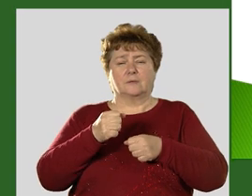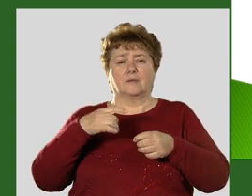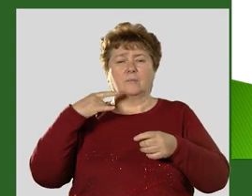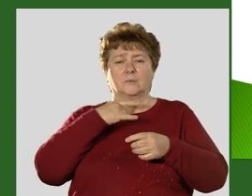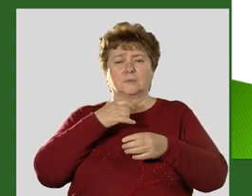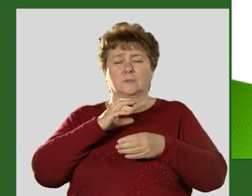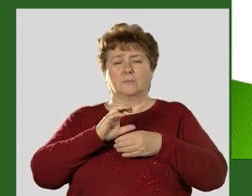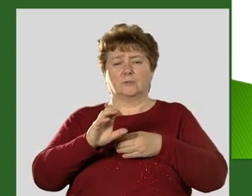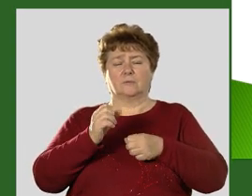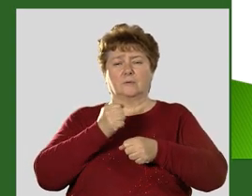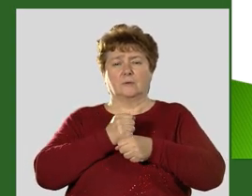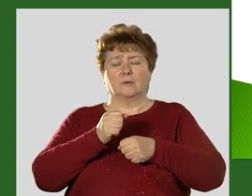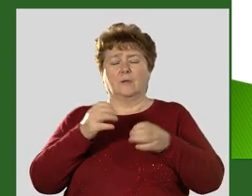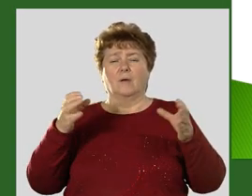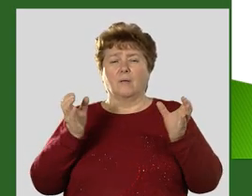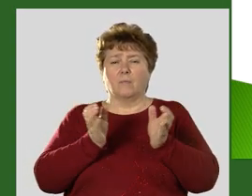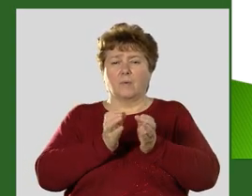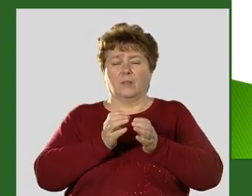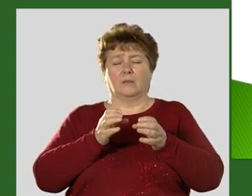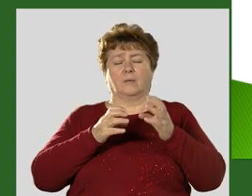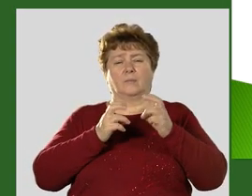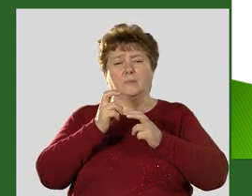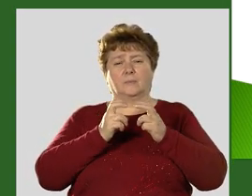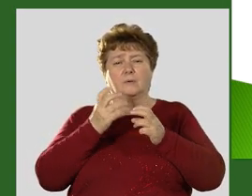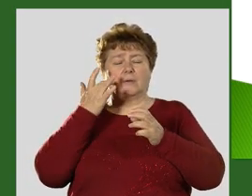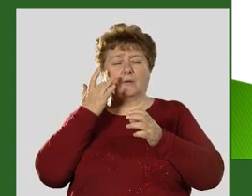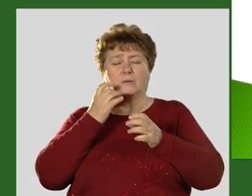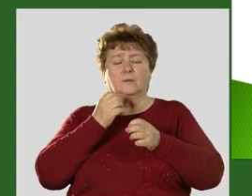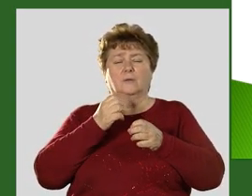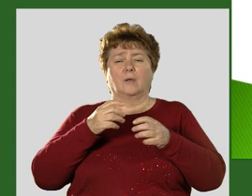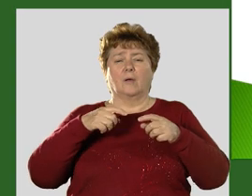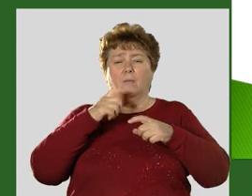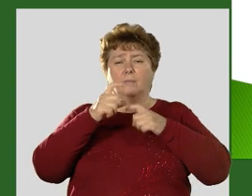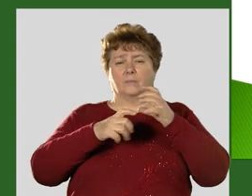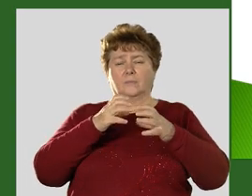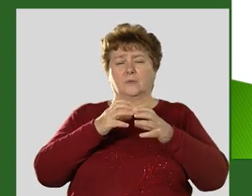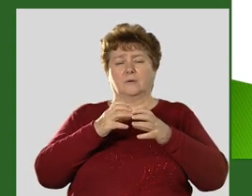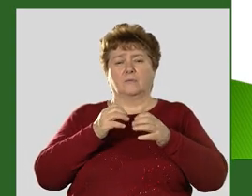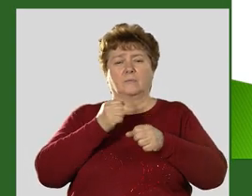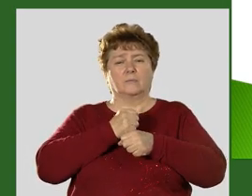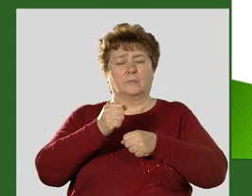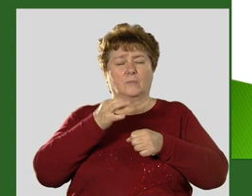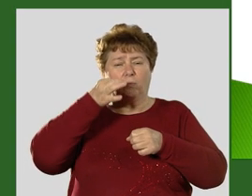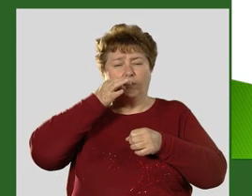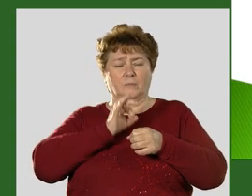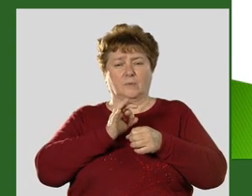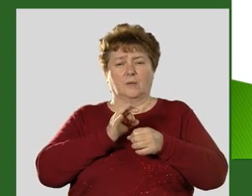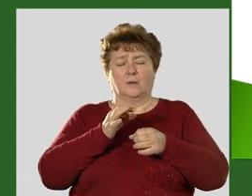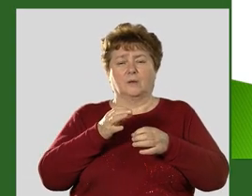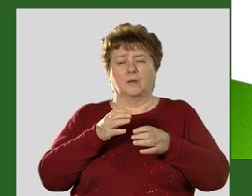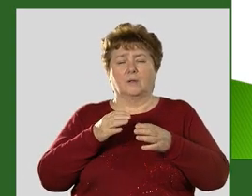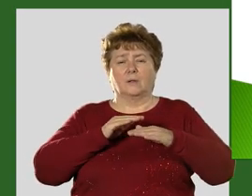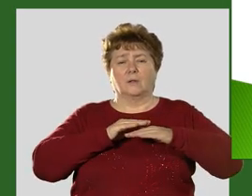мясных продуктов занимаются малые предприятия, использующие мировой опыт производства.